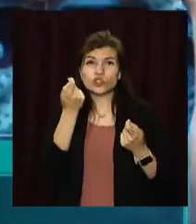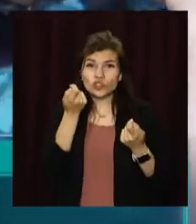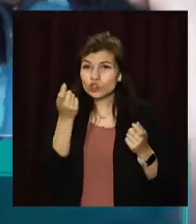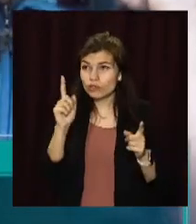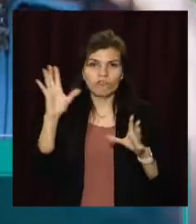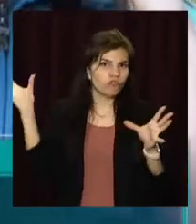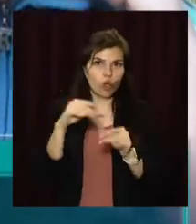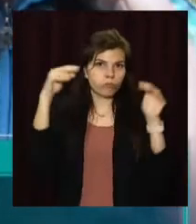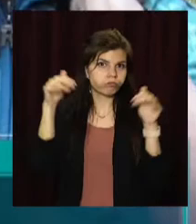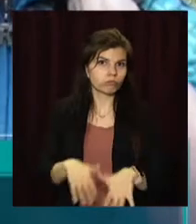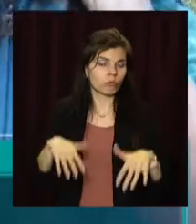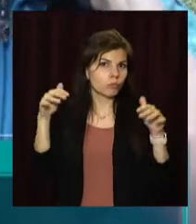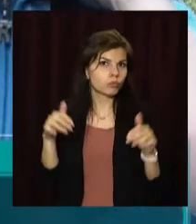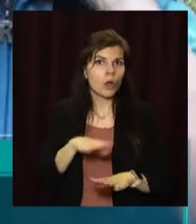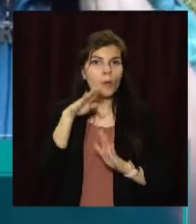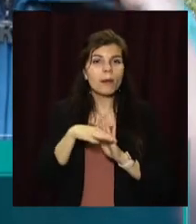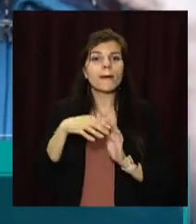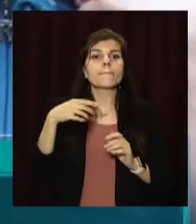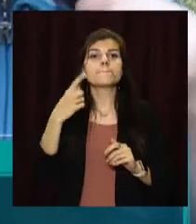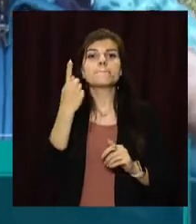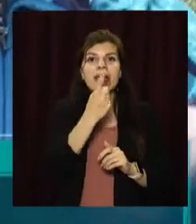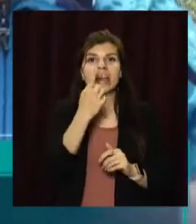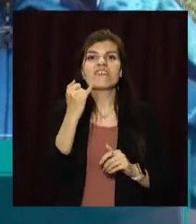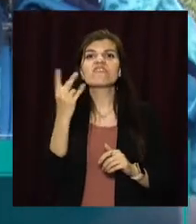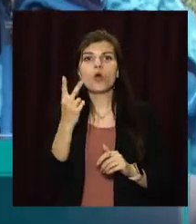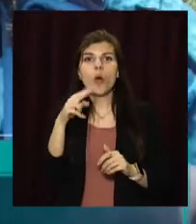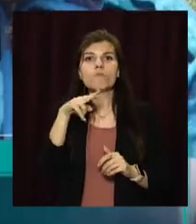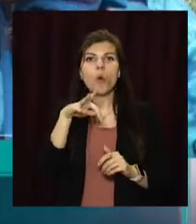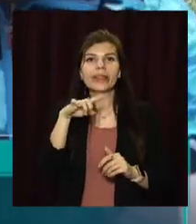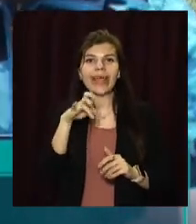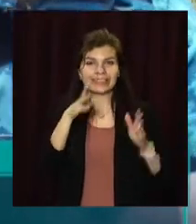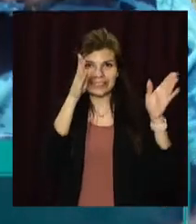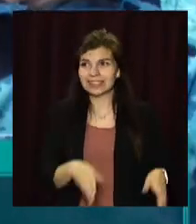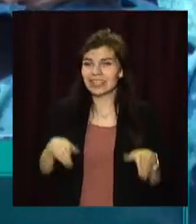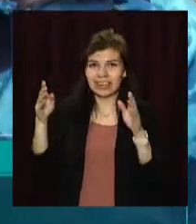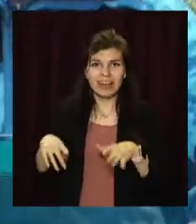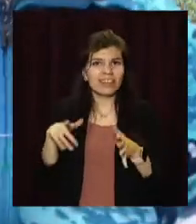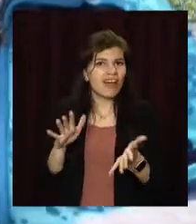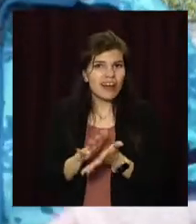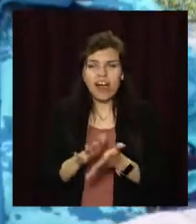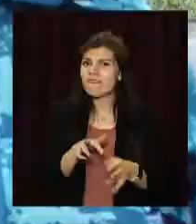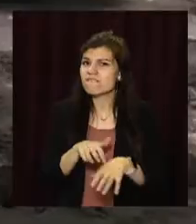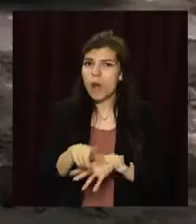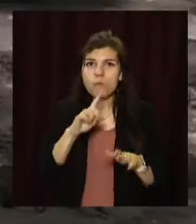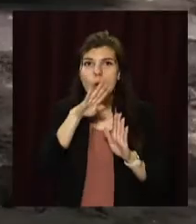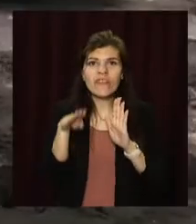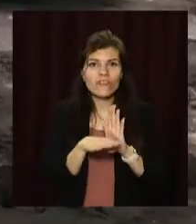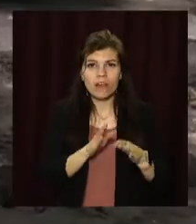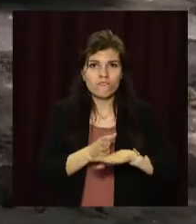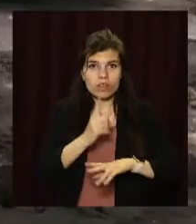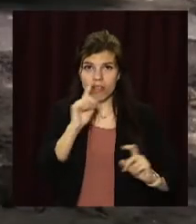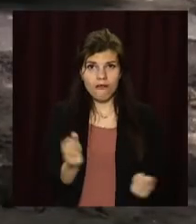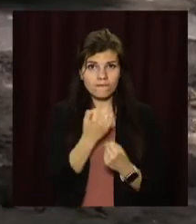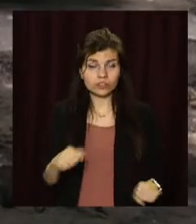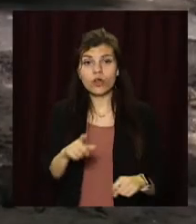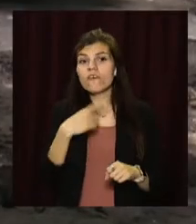в підвалі. Все в підвалі, перший, второй під'їзд, отак в підвалі. Води, грязі, туди невозможно ні зайти, нічого. У Добробуті, кажуть,